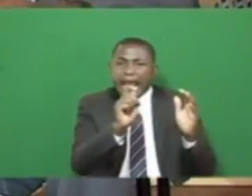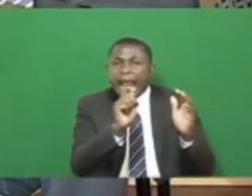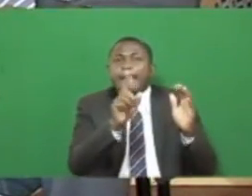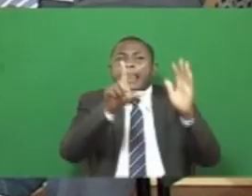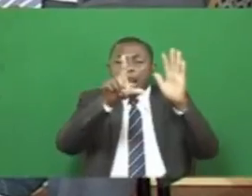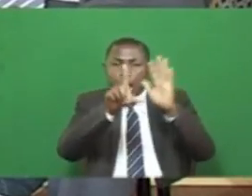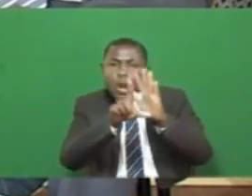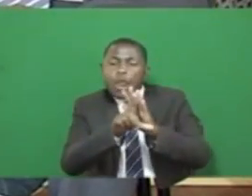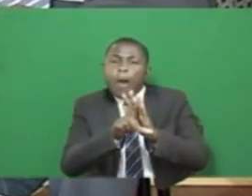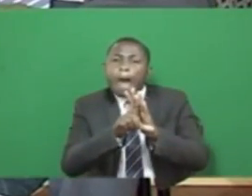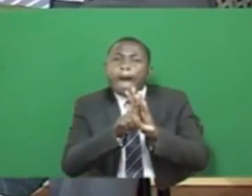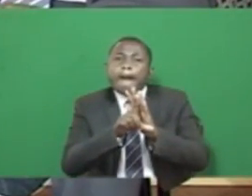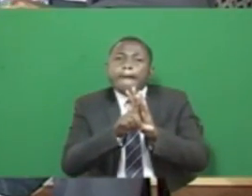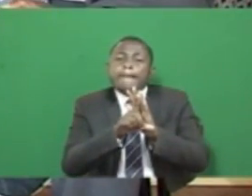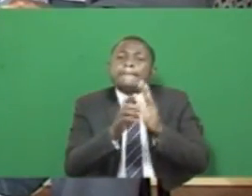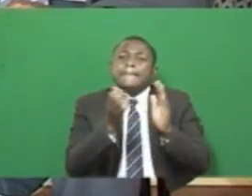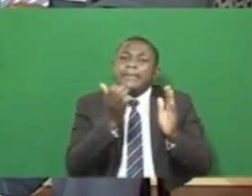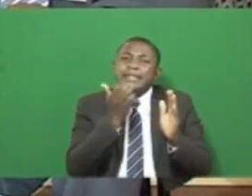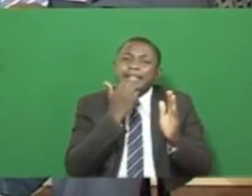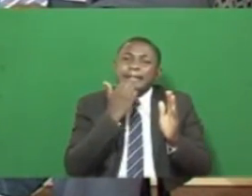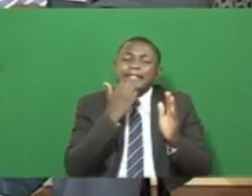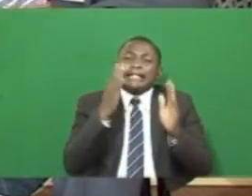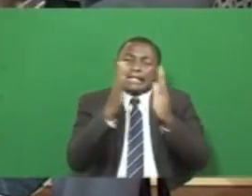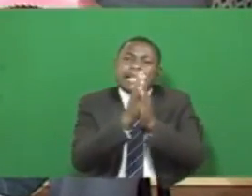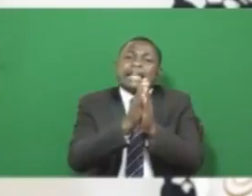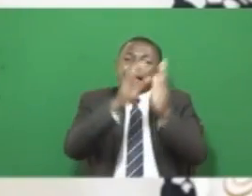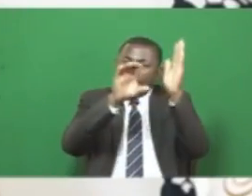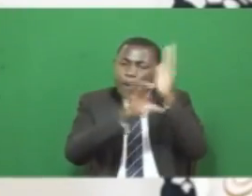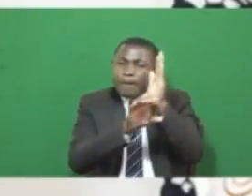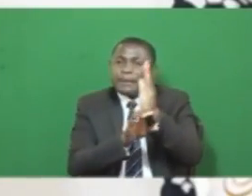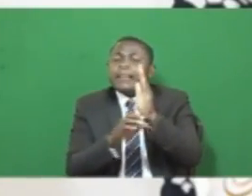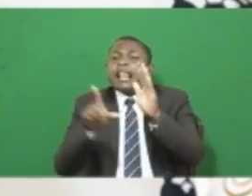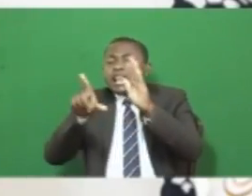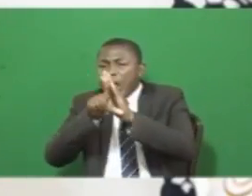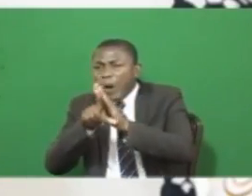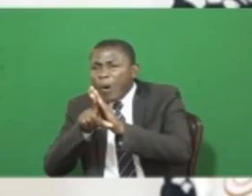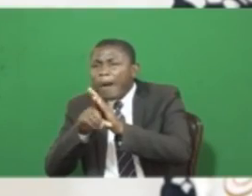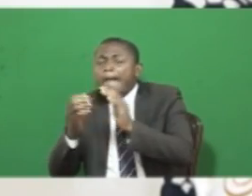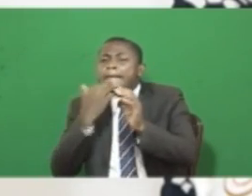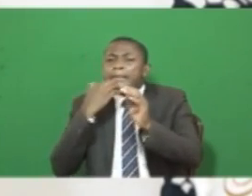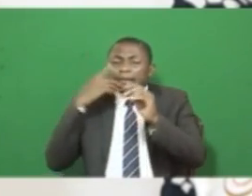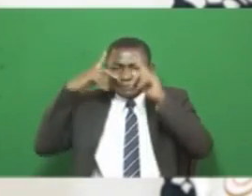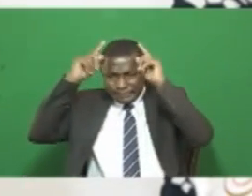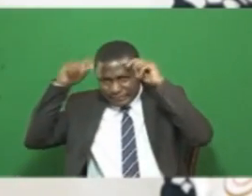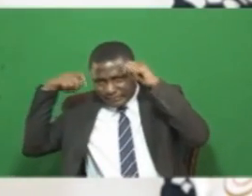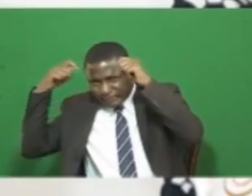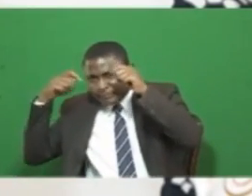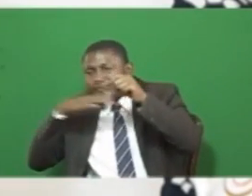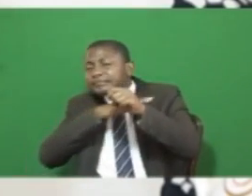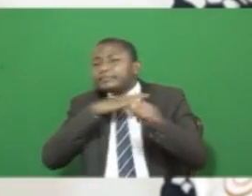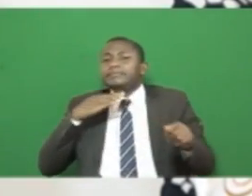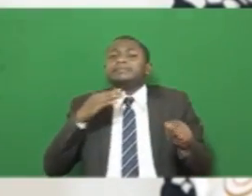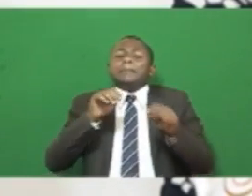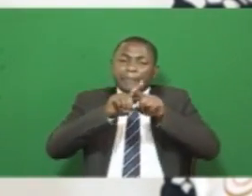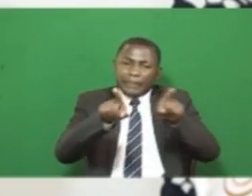yekupira ya Moses. Oti murairo achireva ma 10 commandments. Alright. Saka panenge achiti murairo waiva mumvuri wakaguma nekufa